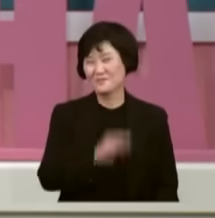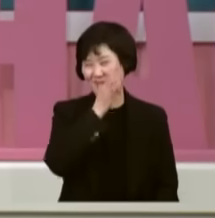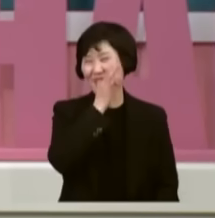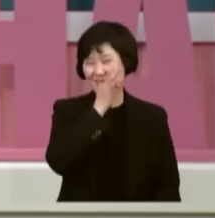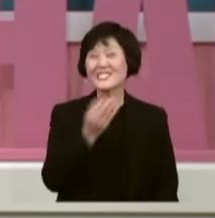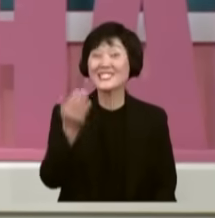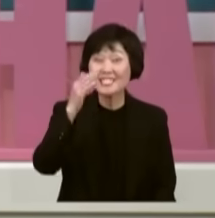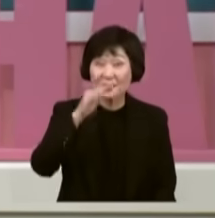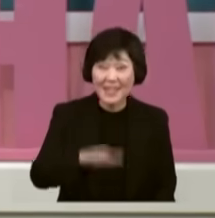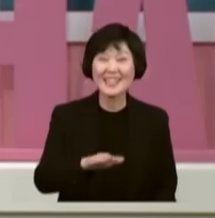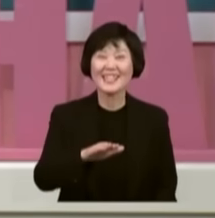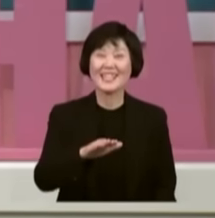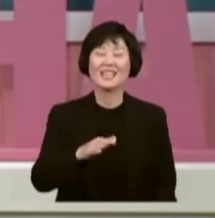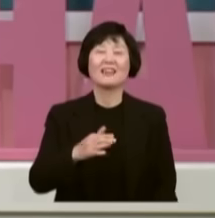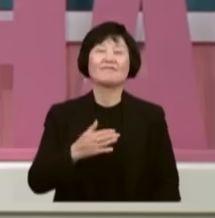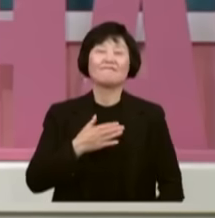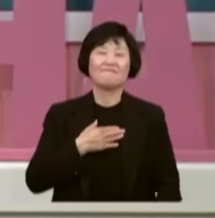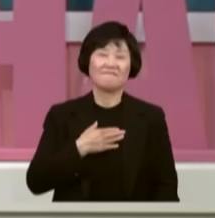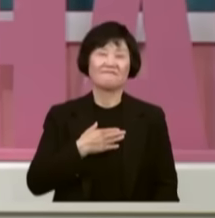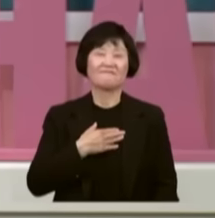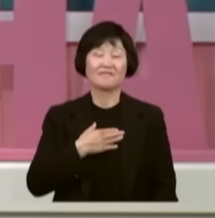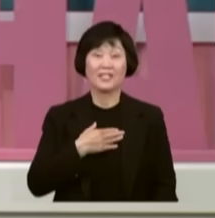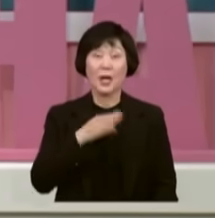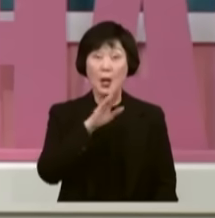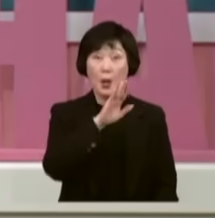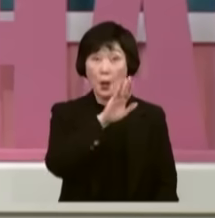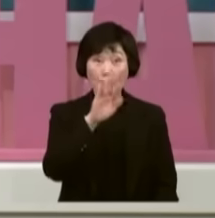참 부끄럽습니다만은 뭐